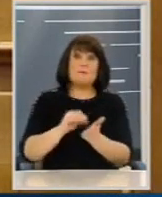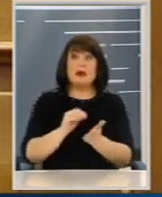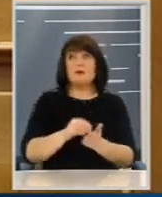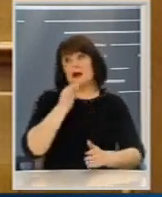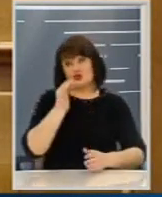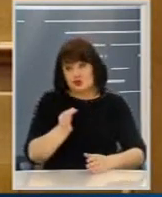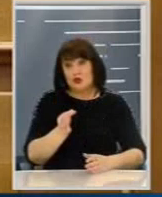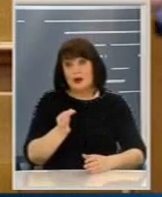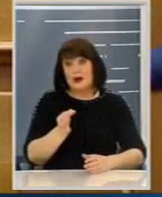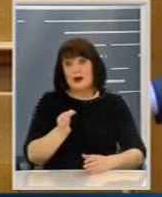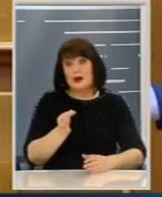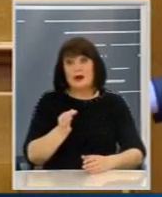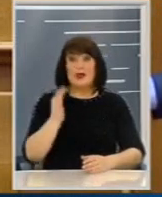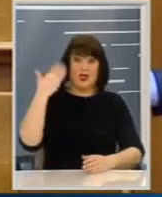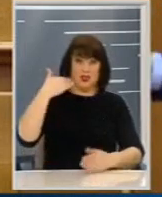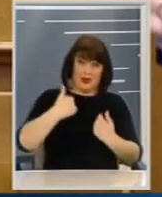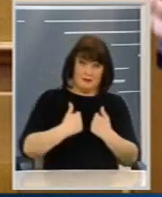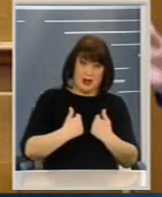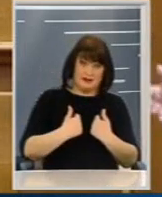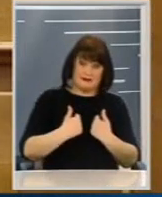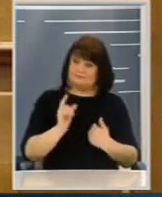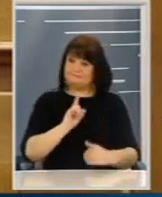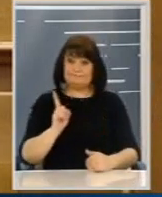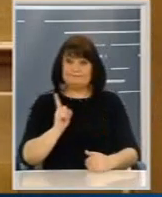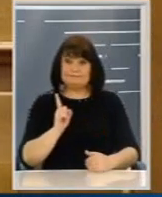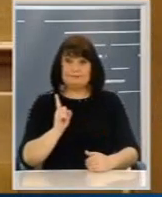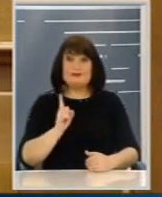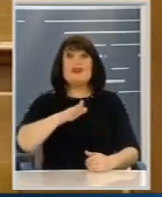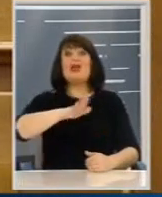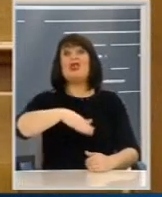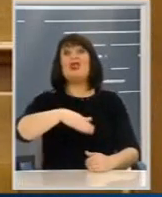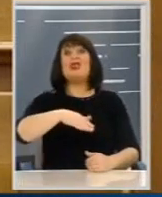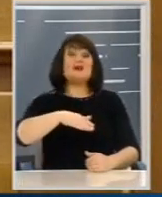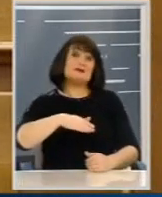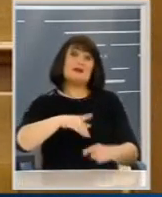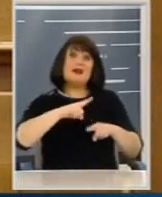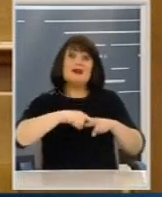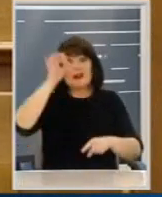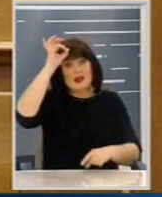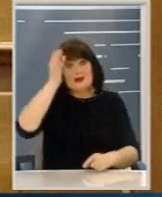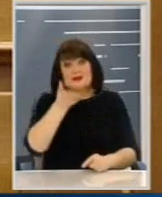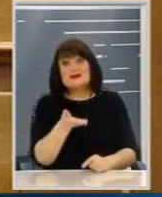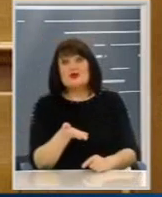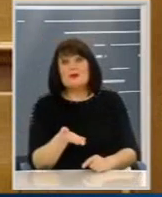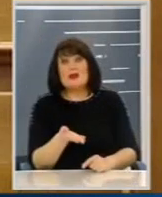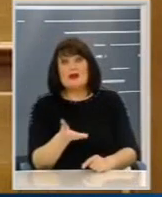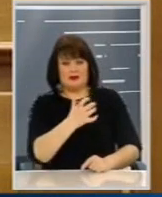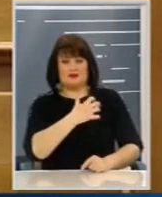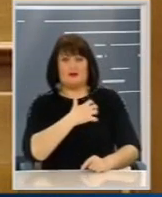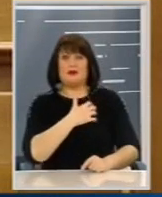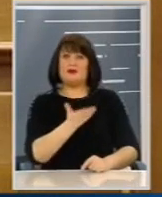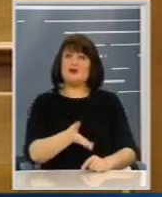επαναλαμβάνω αυτό, δεν υποτιμάτε εμάς, υποτιμάτε αυτούς τους ανθρώπους, τους